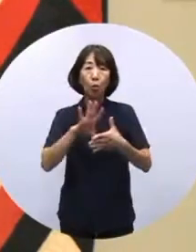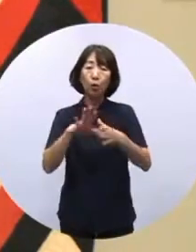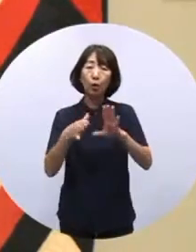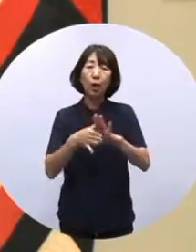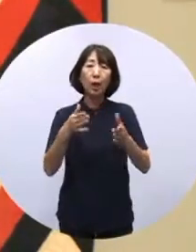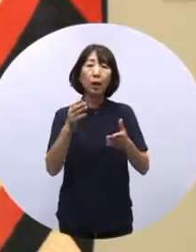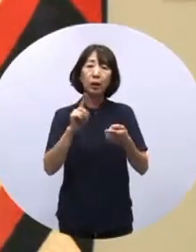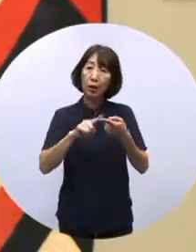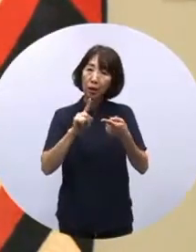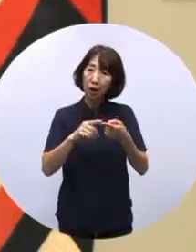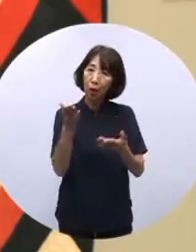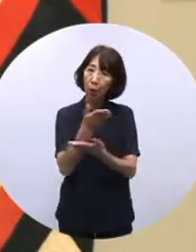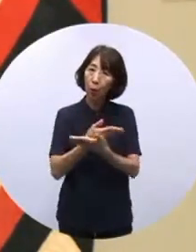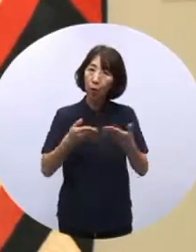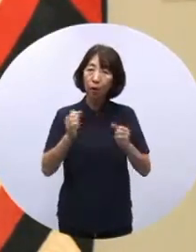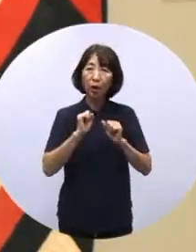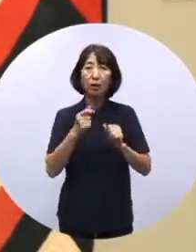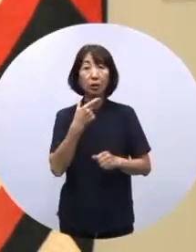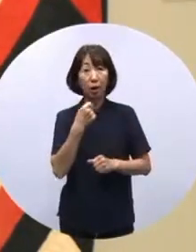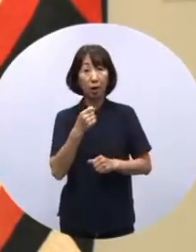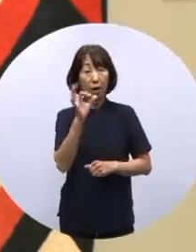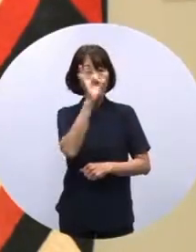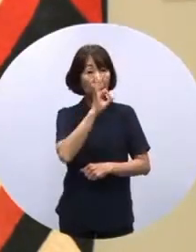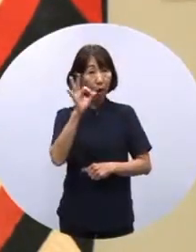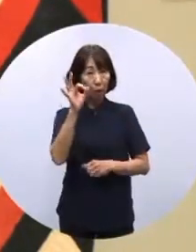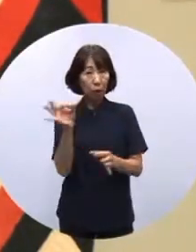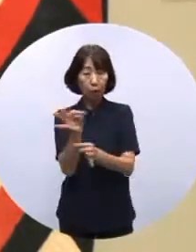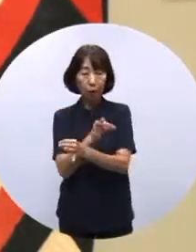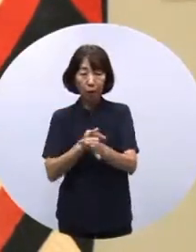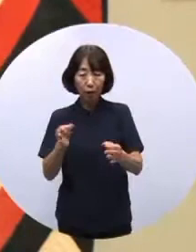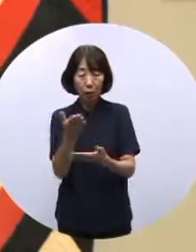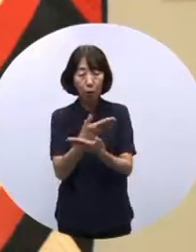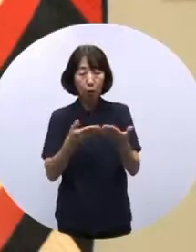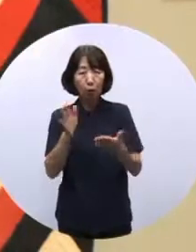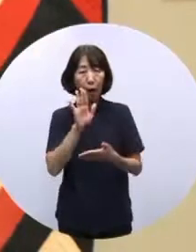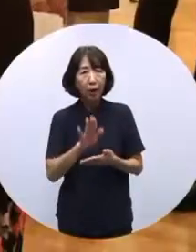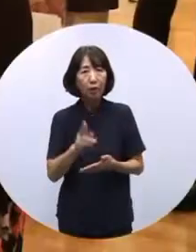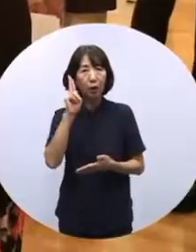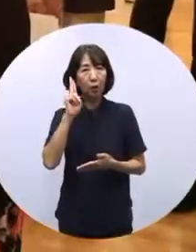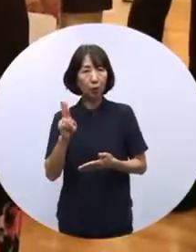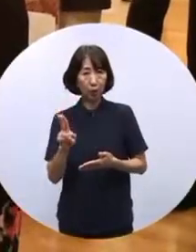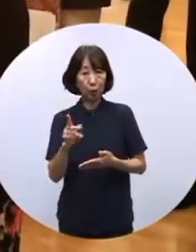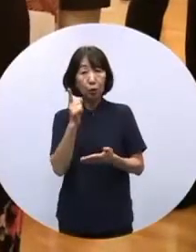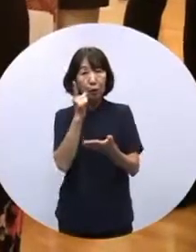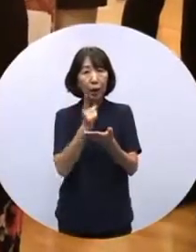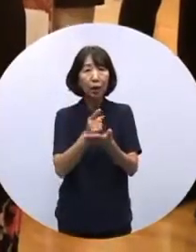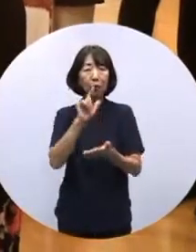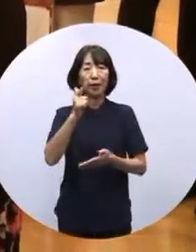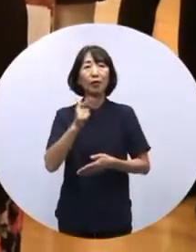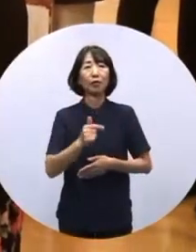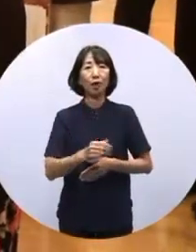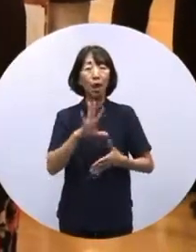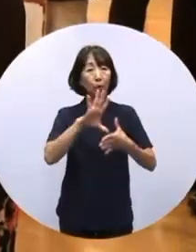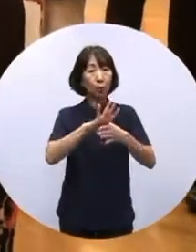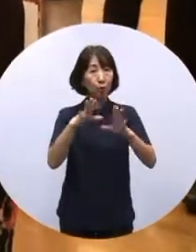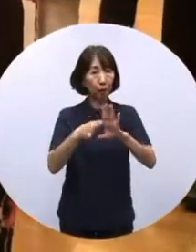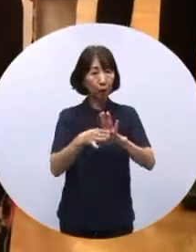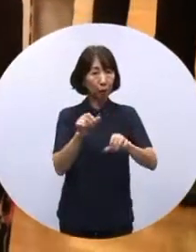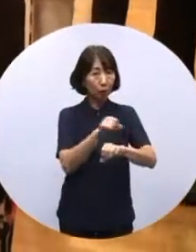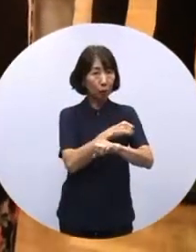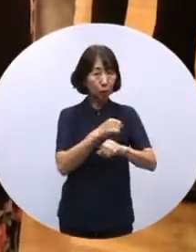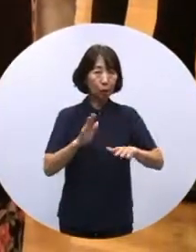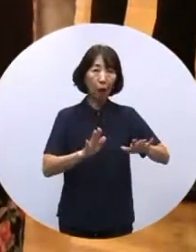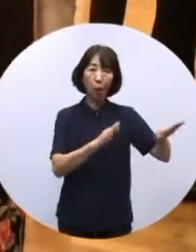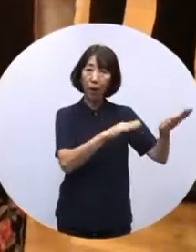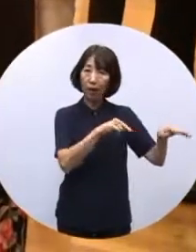と、最もこう もっぱら観光とか経済についての交流はあったようですが、それだけではなくて文化、特にハワイ